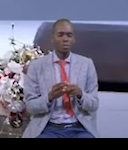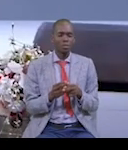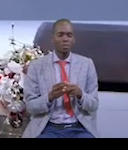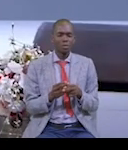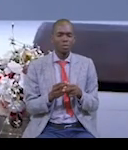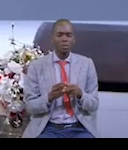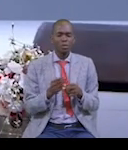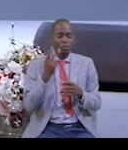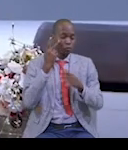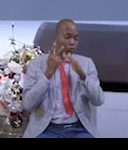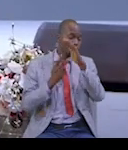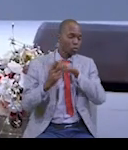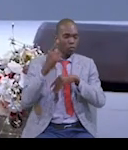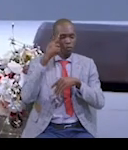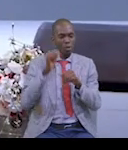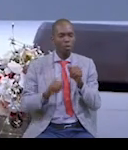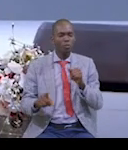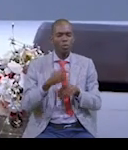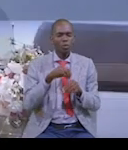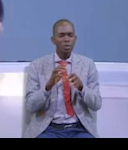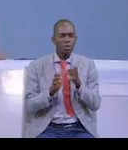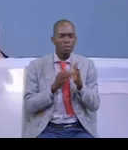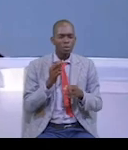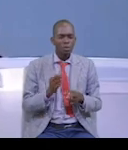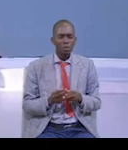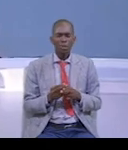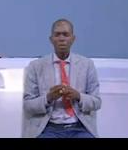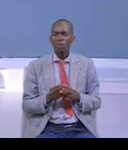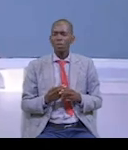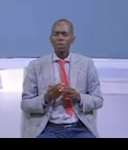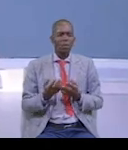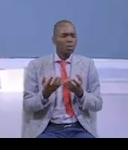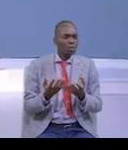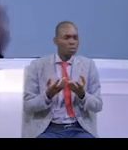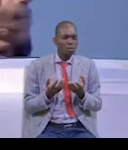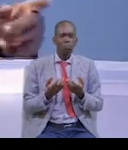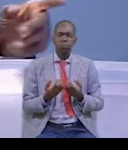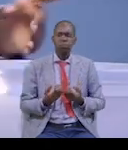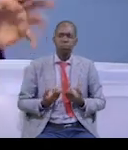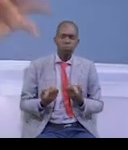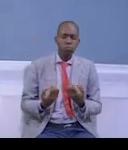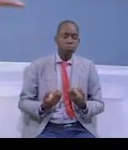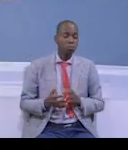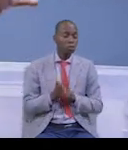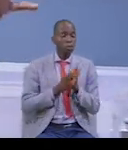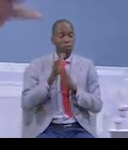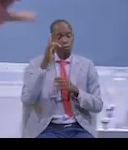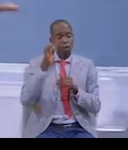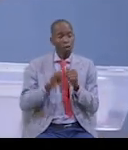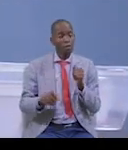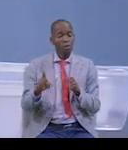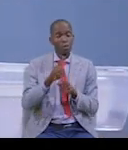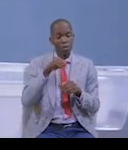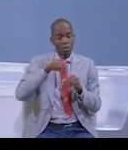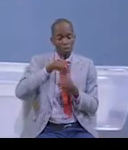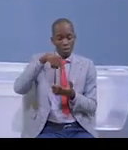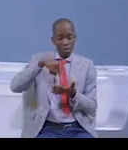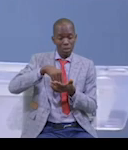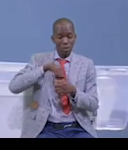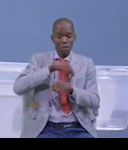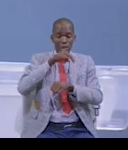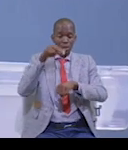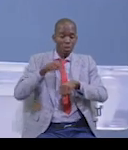ఫర్ ఎవరీవన్, ప్రతి వారికి దర్శనం. పాషన్ ఇన్ ఎవరీవన్, ప్రతి వారిలో వైరాగ్యం. ఇన్ దిస్ నేషన్ ఐ